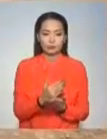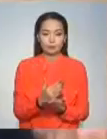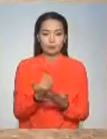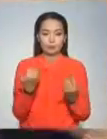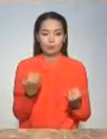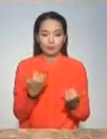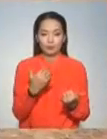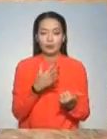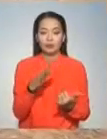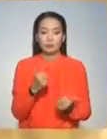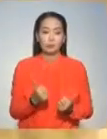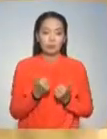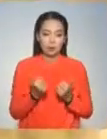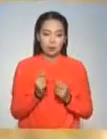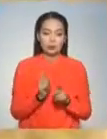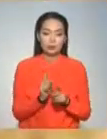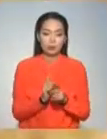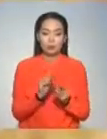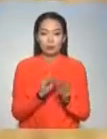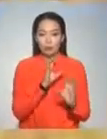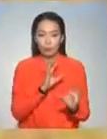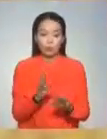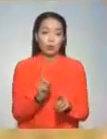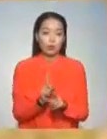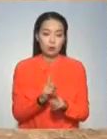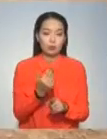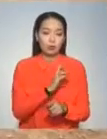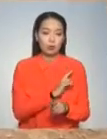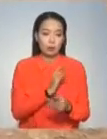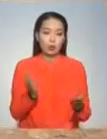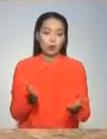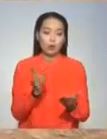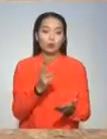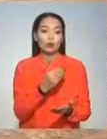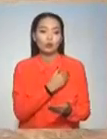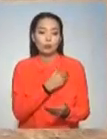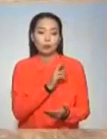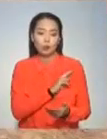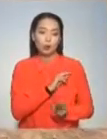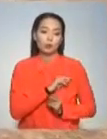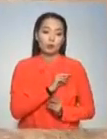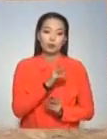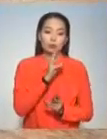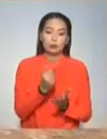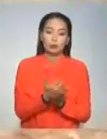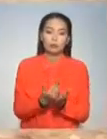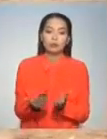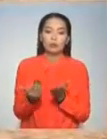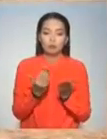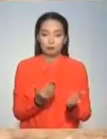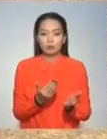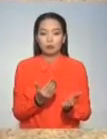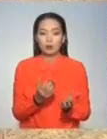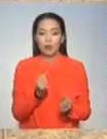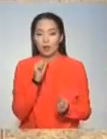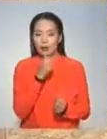Сейчас многие стараются выращивать пшеницу, также стараются и овощные культуры поднимать. Для желающего трудиться всегда работа найдется, а лентяй ее никогда не